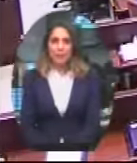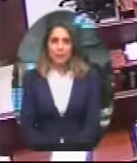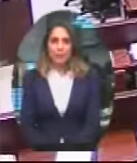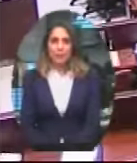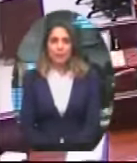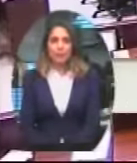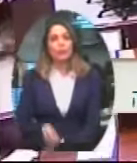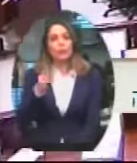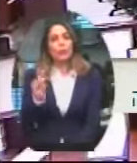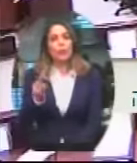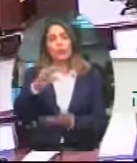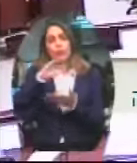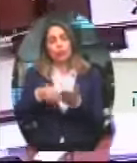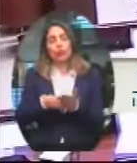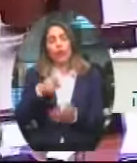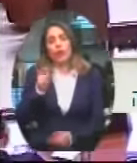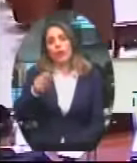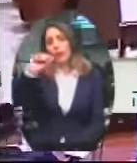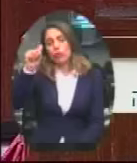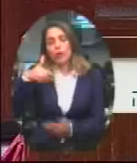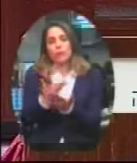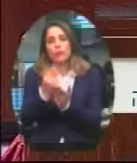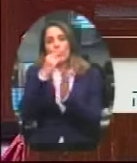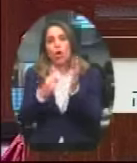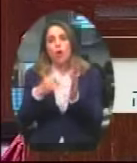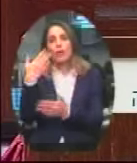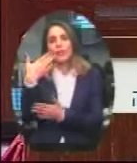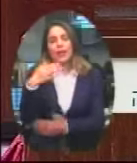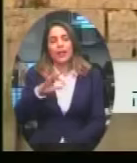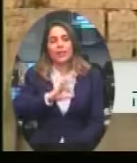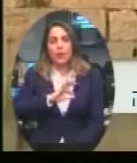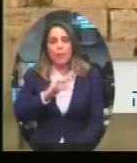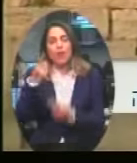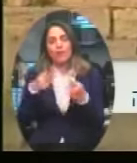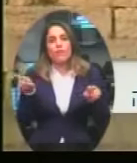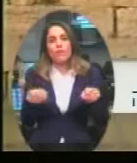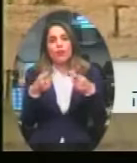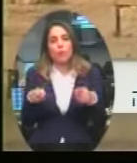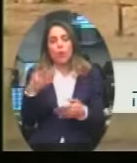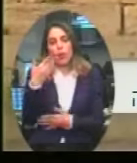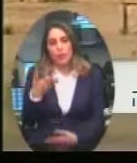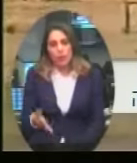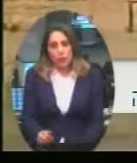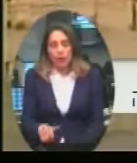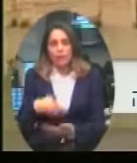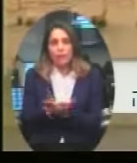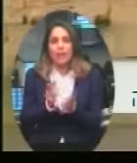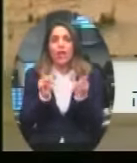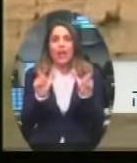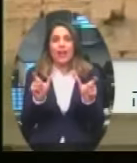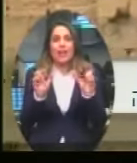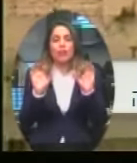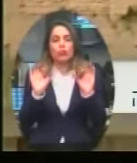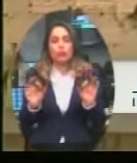מליאת הכנסת אישרה בקריאה ראשונה את הצעת חוק הדגל, הסמל והמנון המדינה. החוק מציע להגן באופן רשמי את שמה של